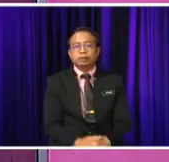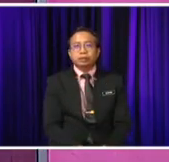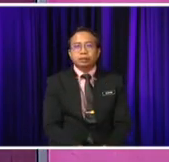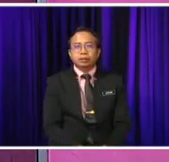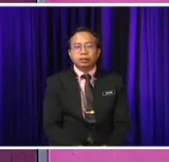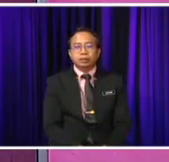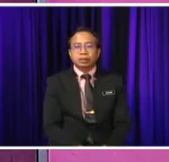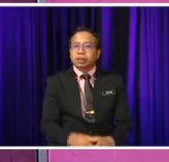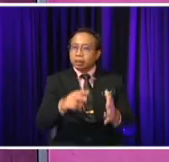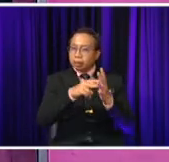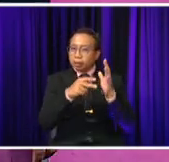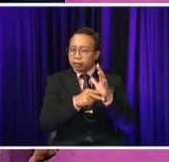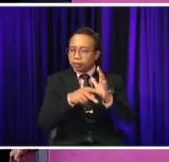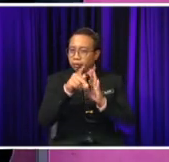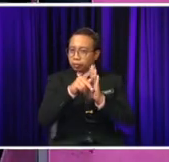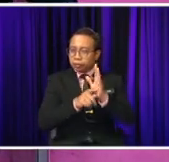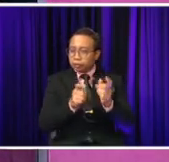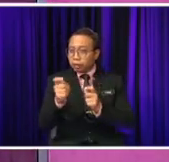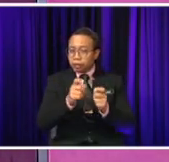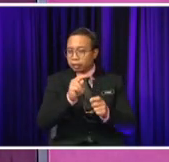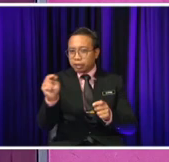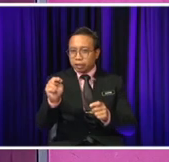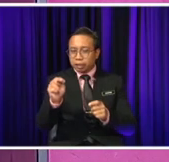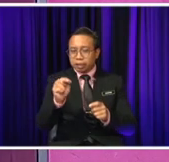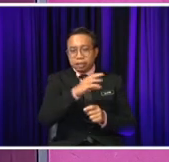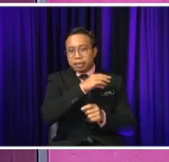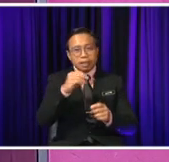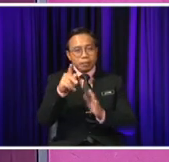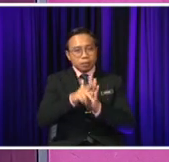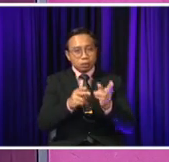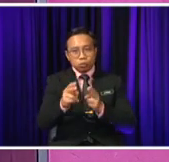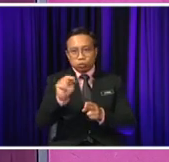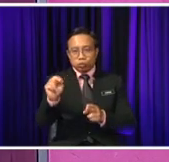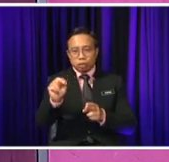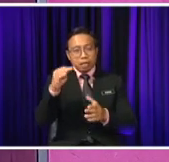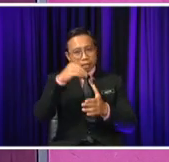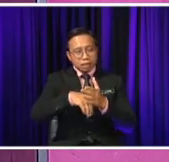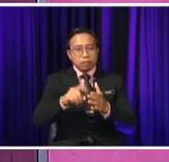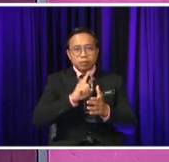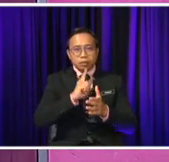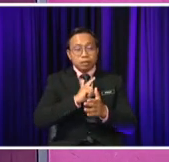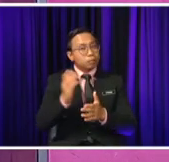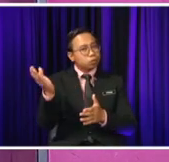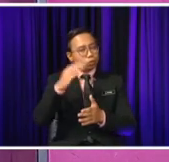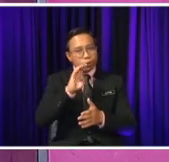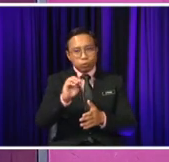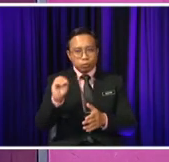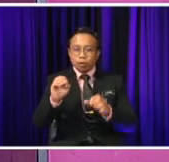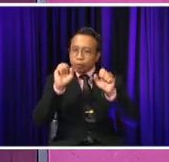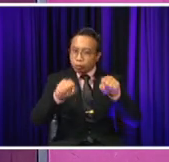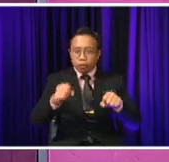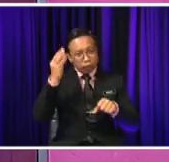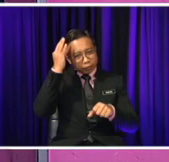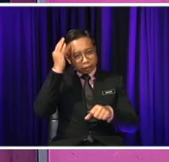Jelaskan masuk pencak bidan dan pengurusan menurut Islam Oke bantu saya cuma mikir guys